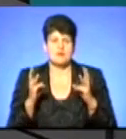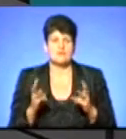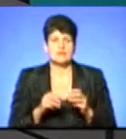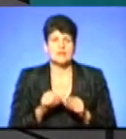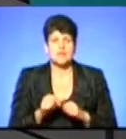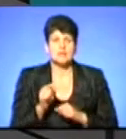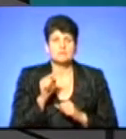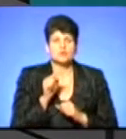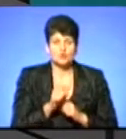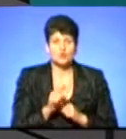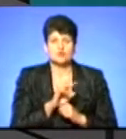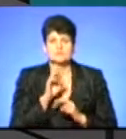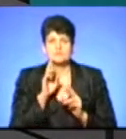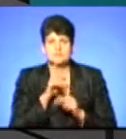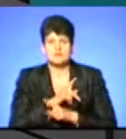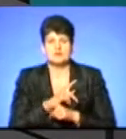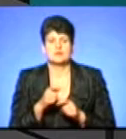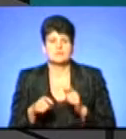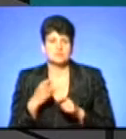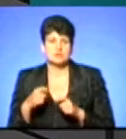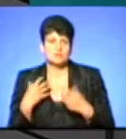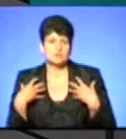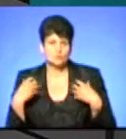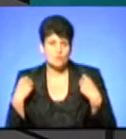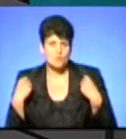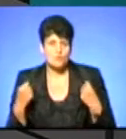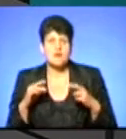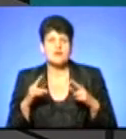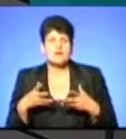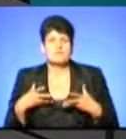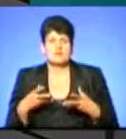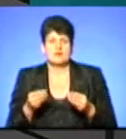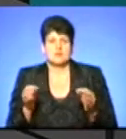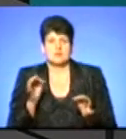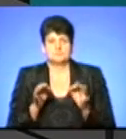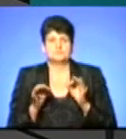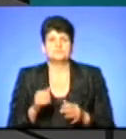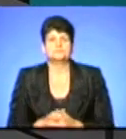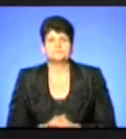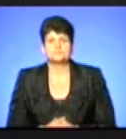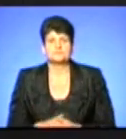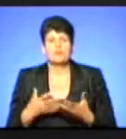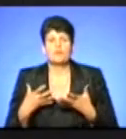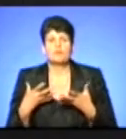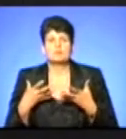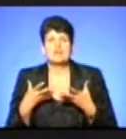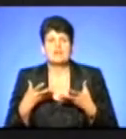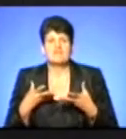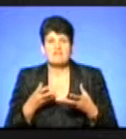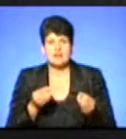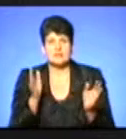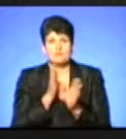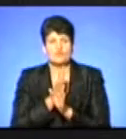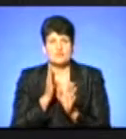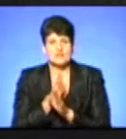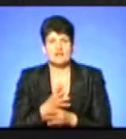що неестетично шкодить на здоров'я людини, як впливає на навколишнє середовище? Ну, впливає на атмосферне повітря,